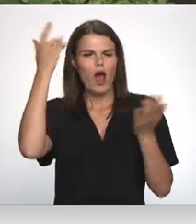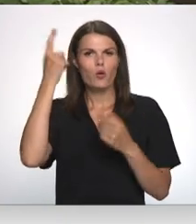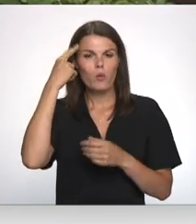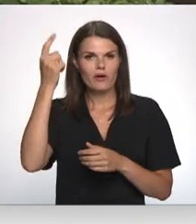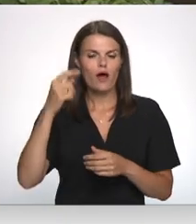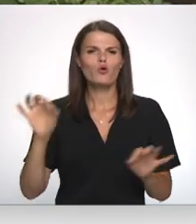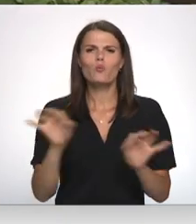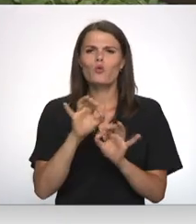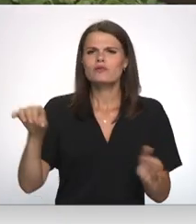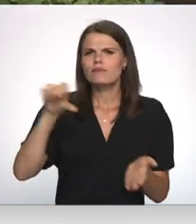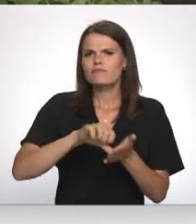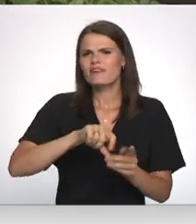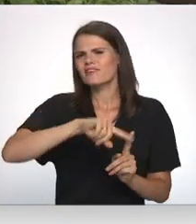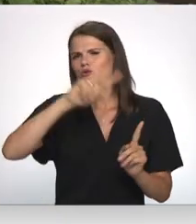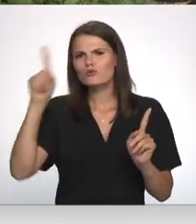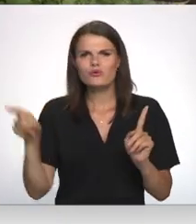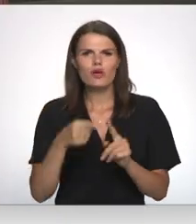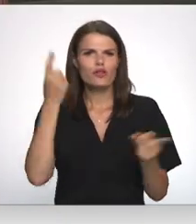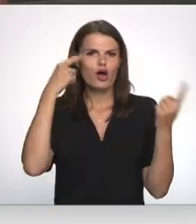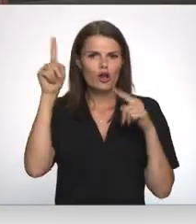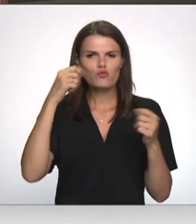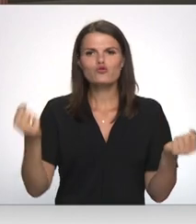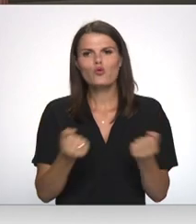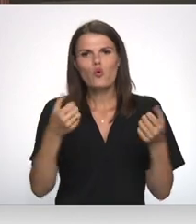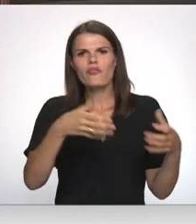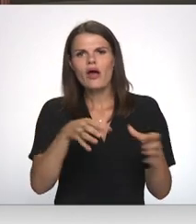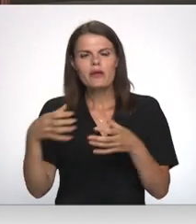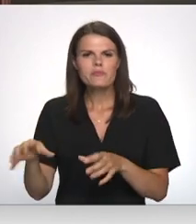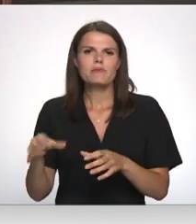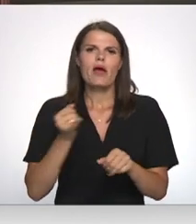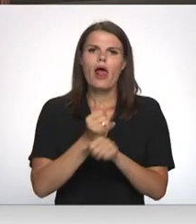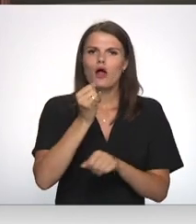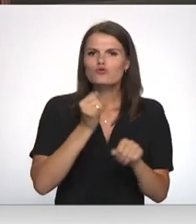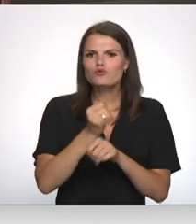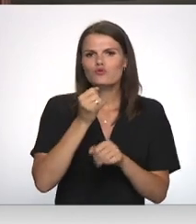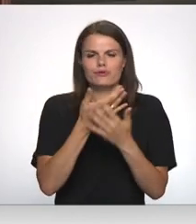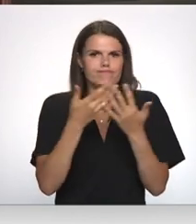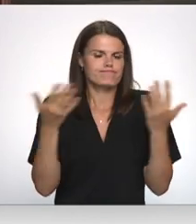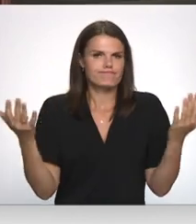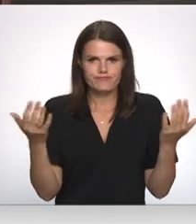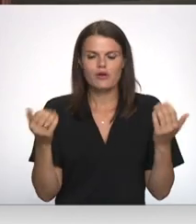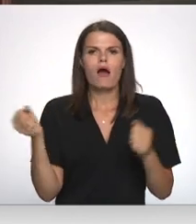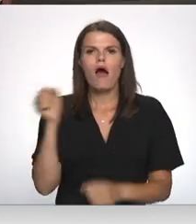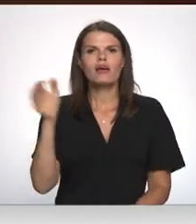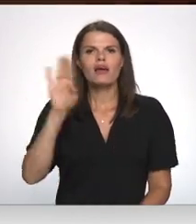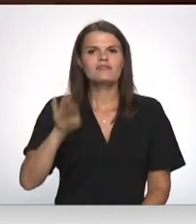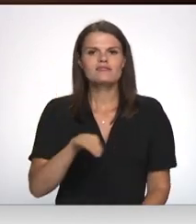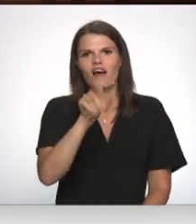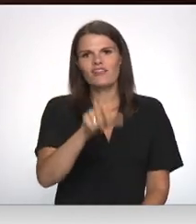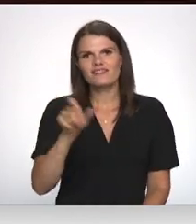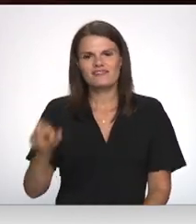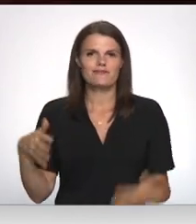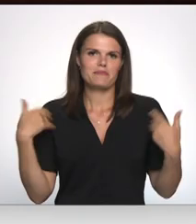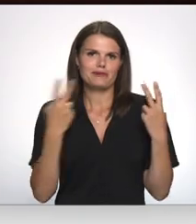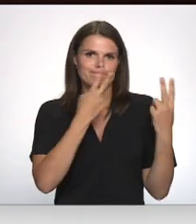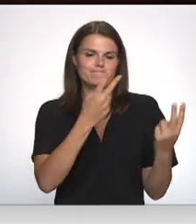Muzikāli priekšnesumi visas dienas garumā, radošās darbnīcas, ekskursijas un daudz kas cits šodien priecē Āgenskalna iedzīvotājus un